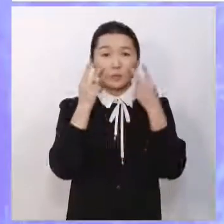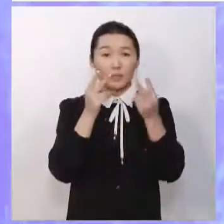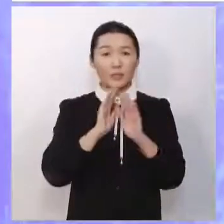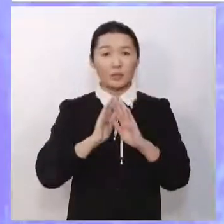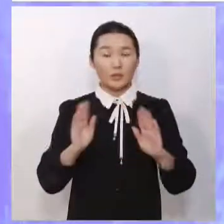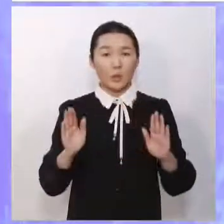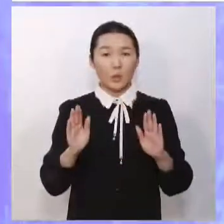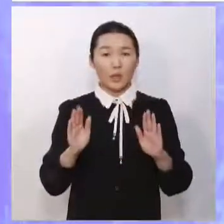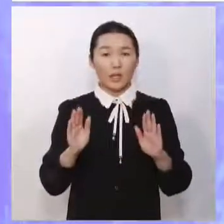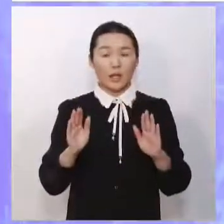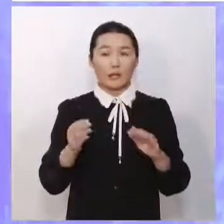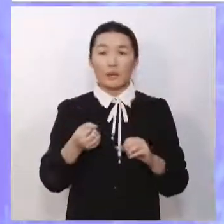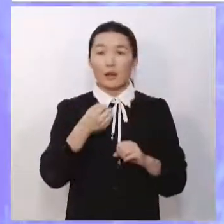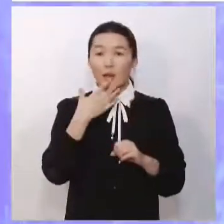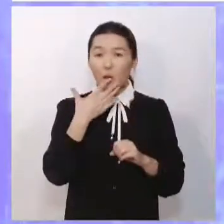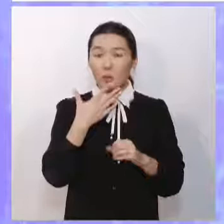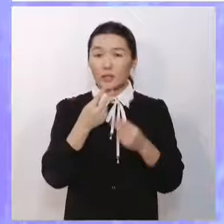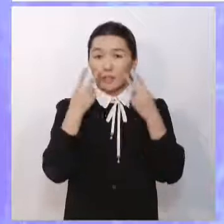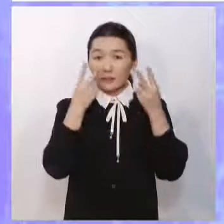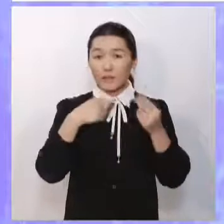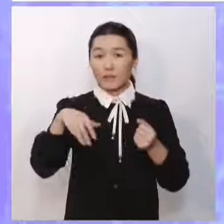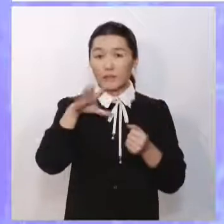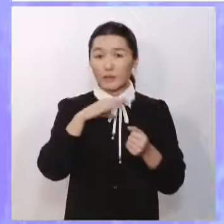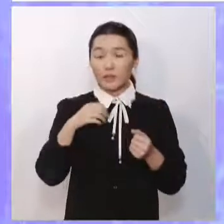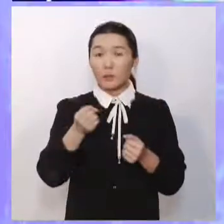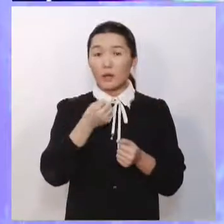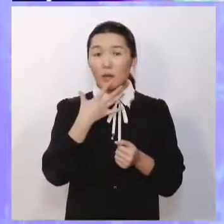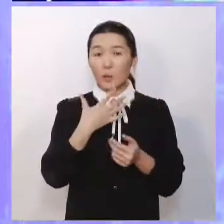хорошее и видеть во всем хорошее.